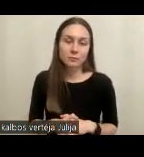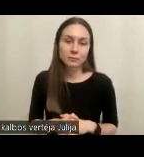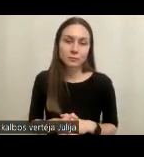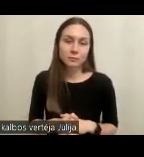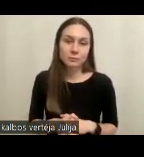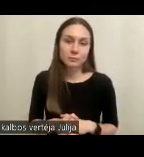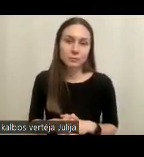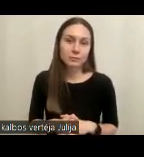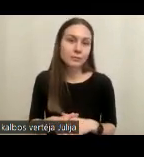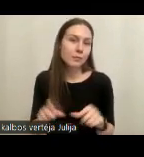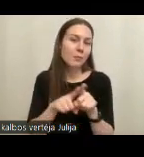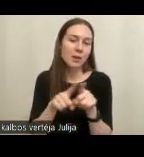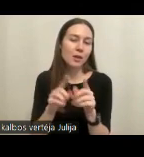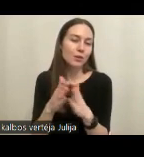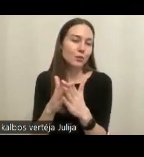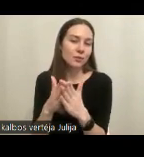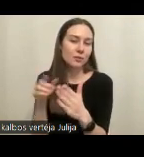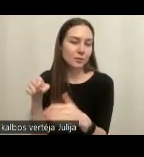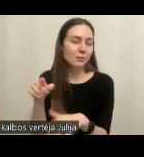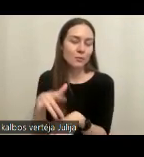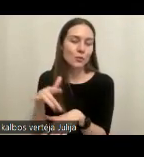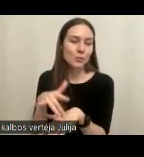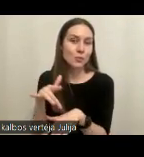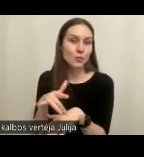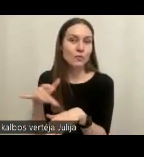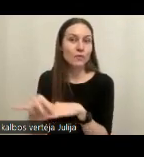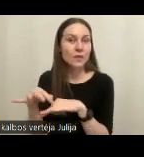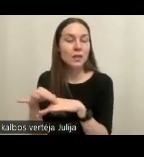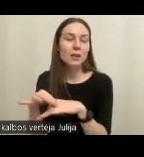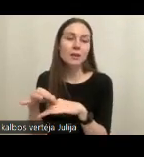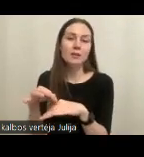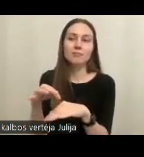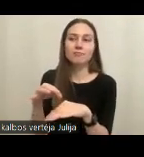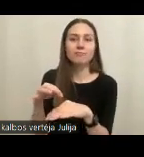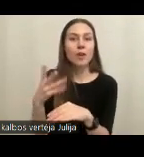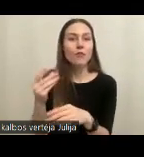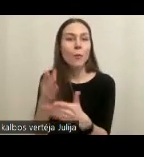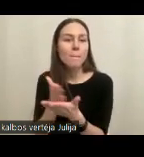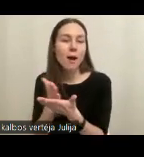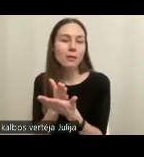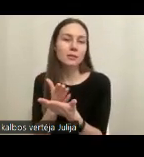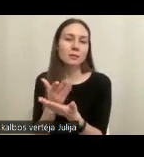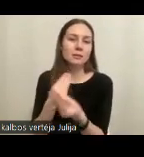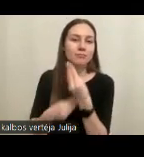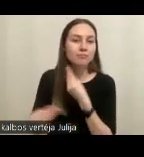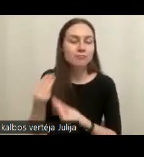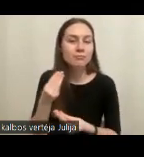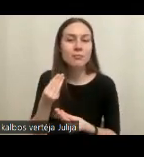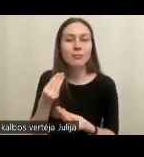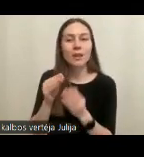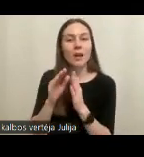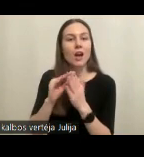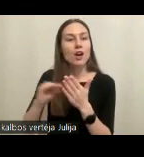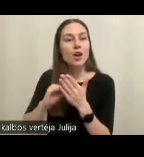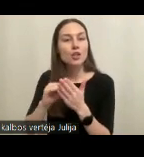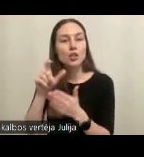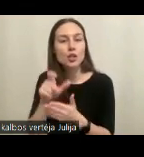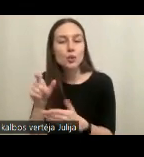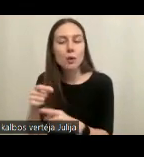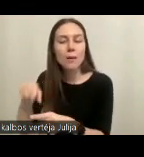tokie skaitiniai ir jis dalinasi su manimi savo patirtimi, tais autoriais, kuriems